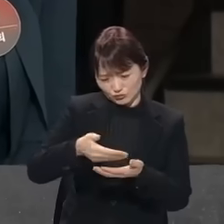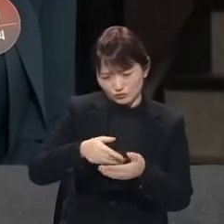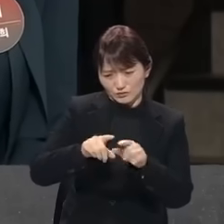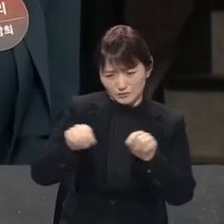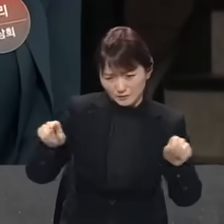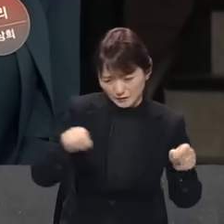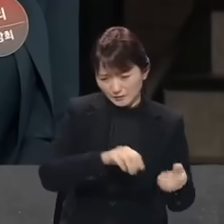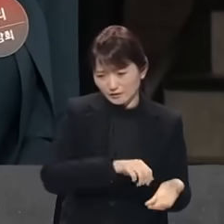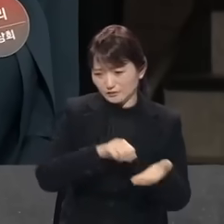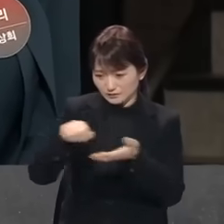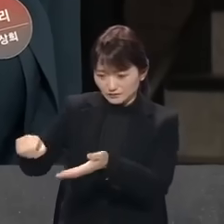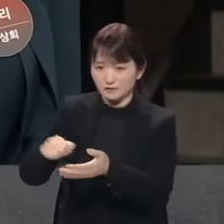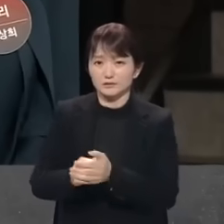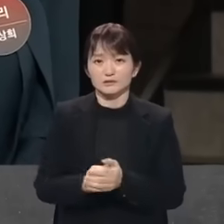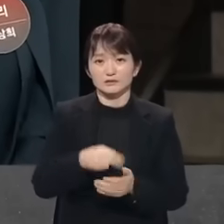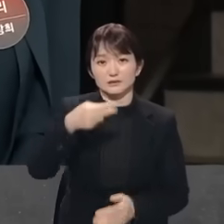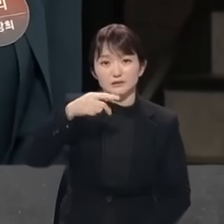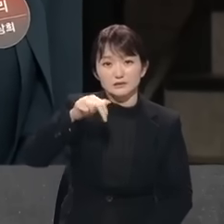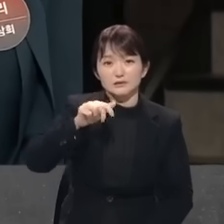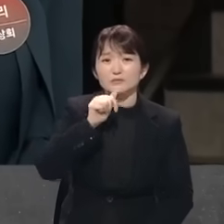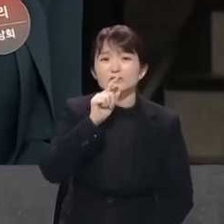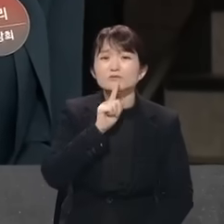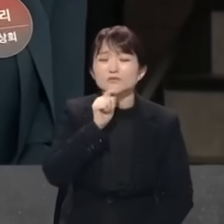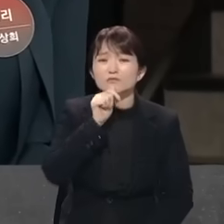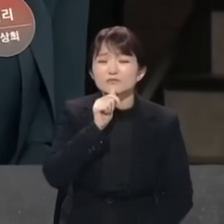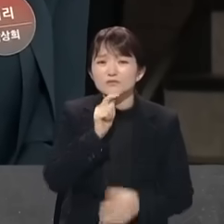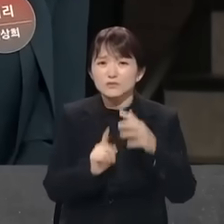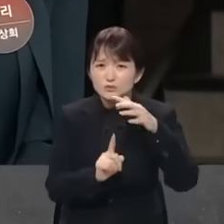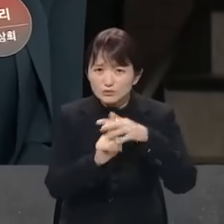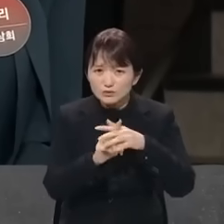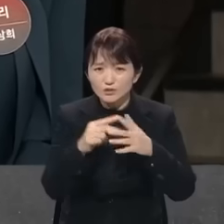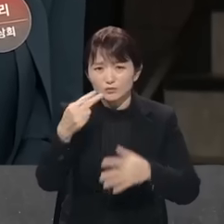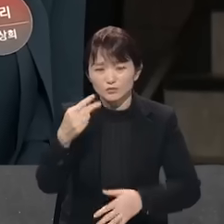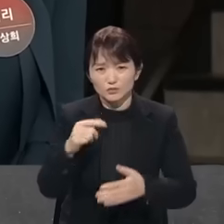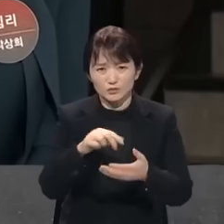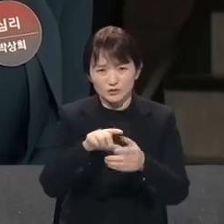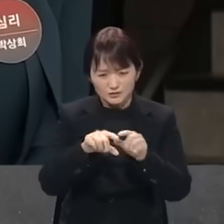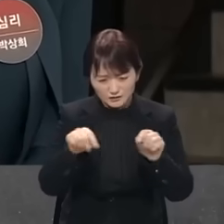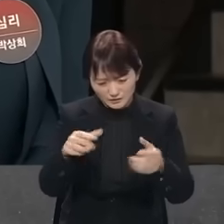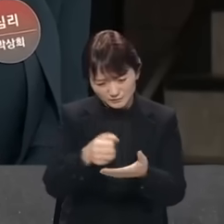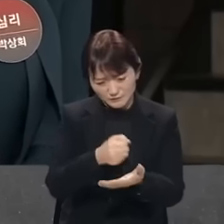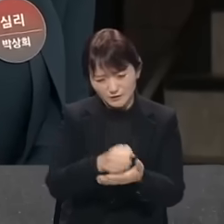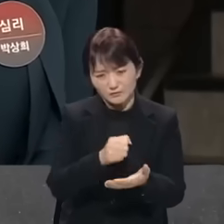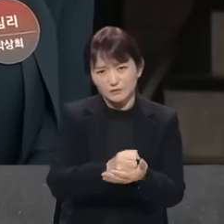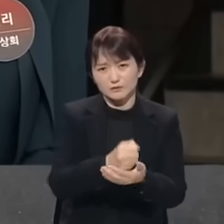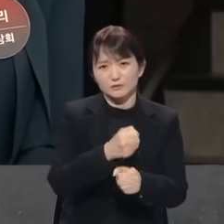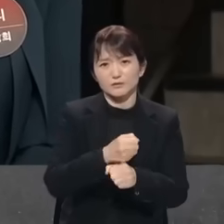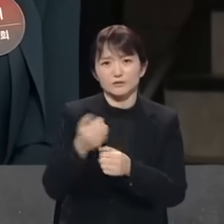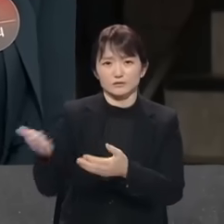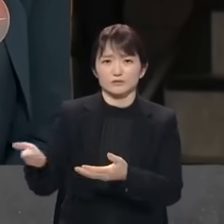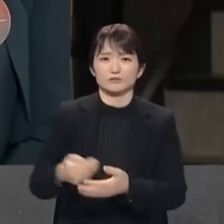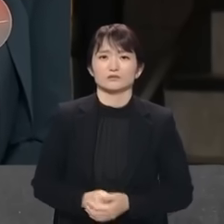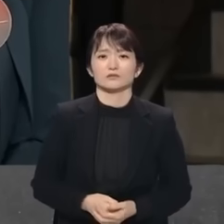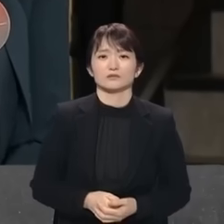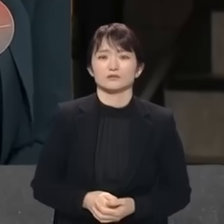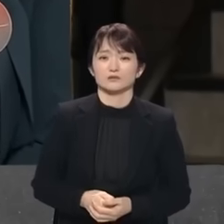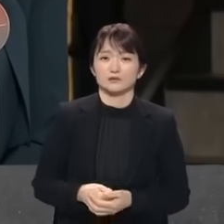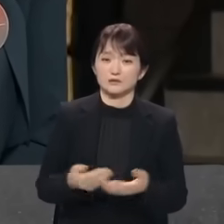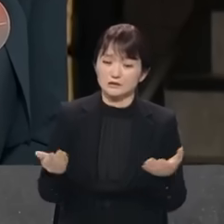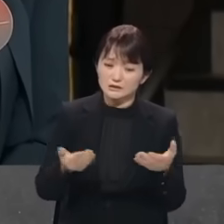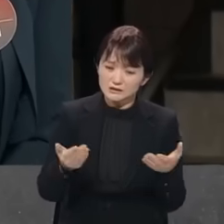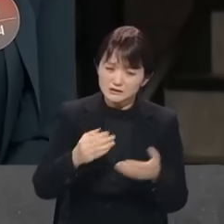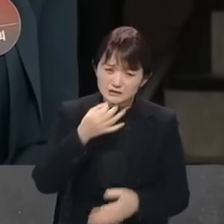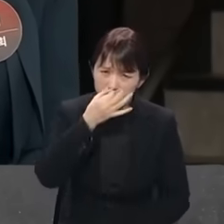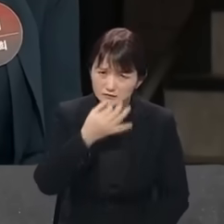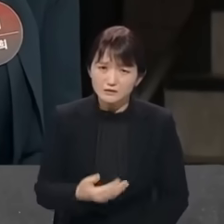그려 금치 콩나물 라지은 나무래 다가 매실 깨님 마늘까지 이게 보통 일인줄